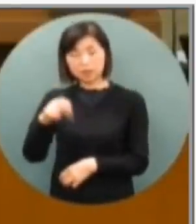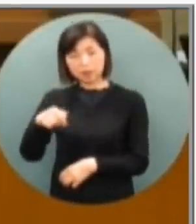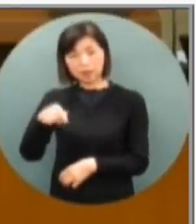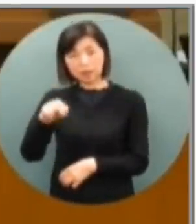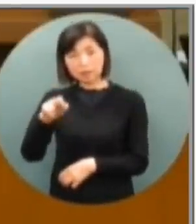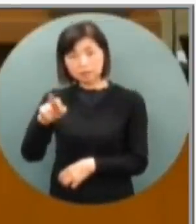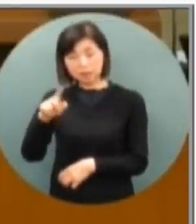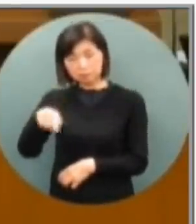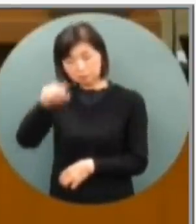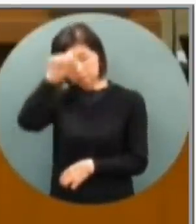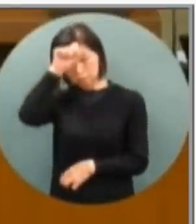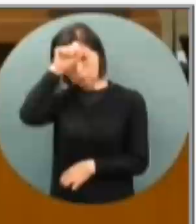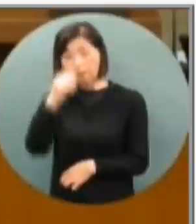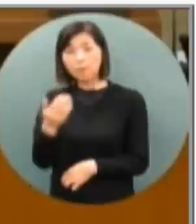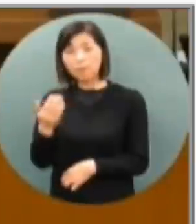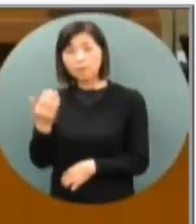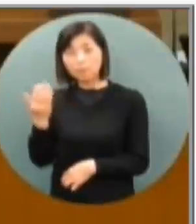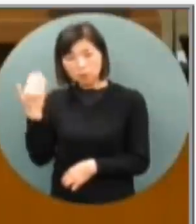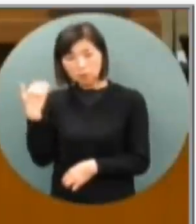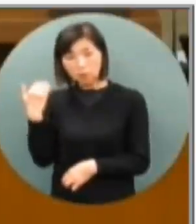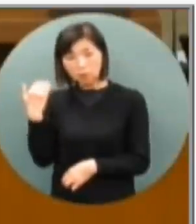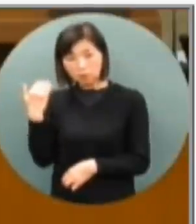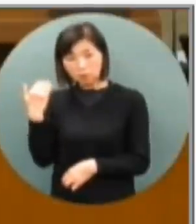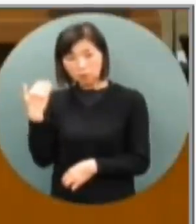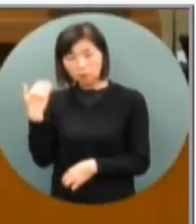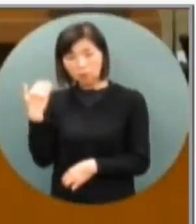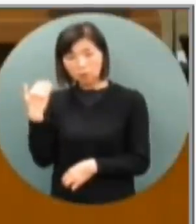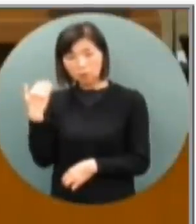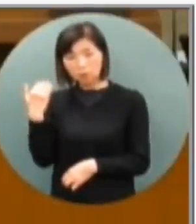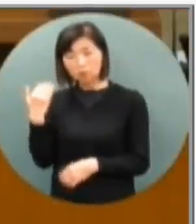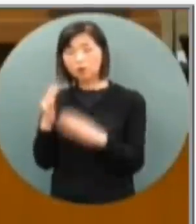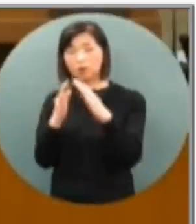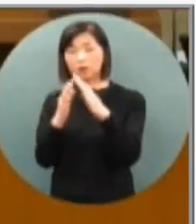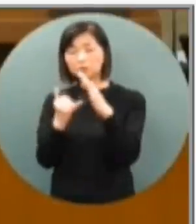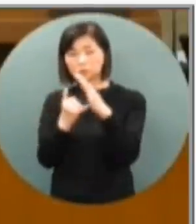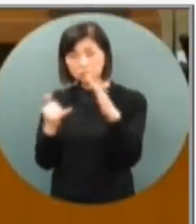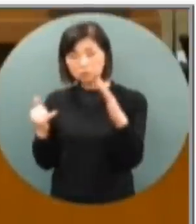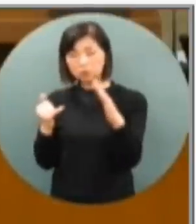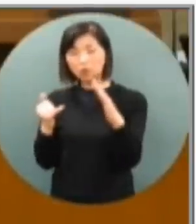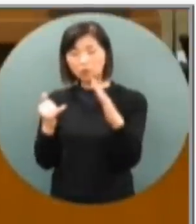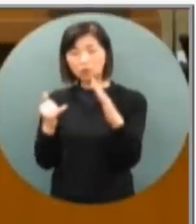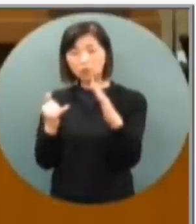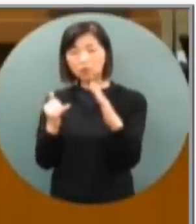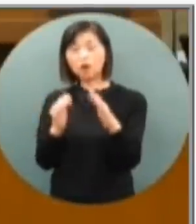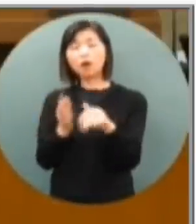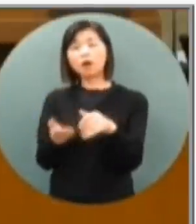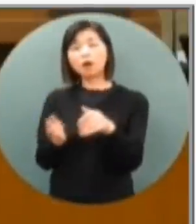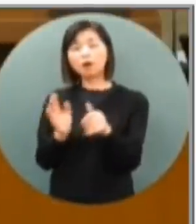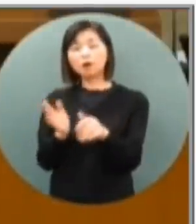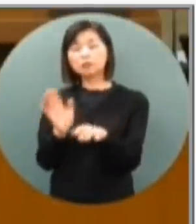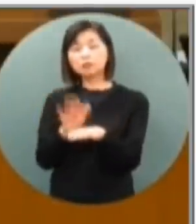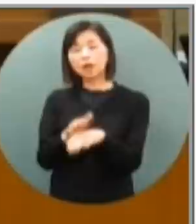への補償法を定める、支援事業についてが、